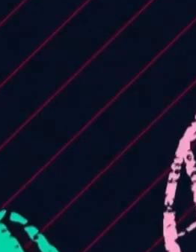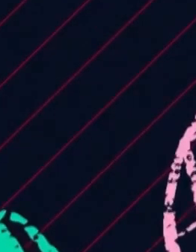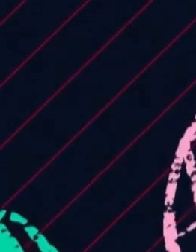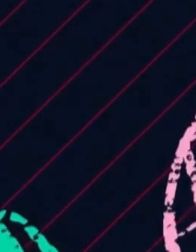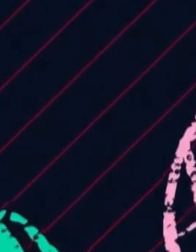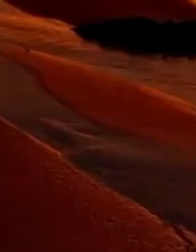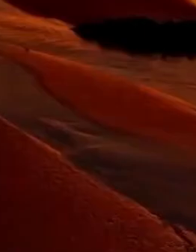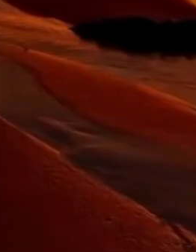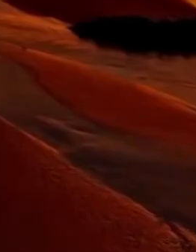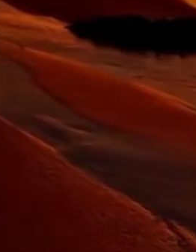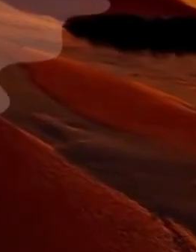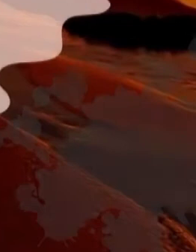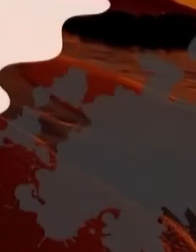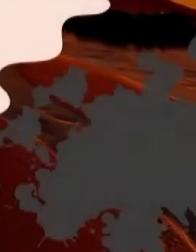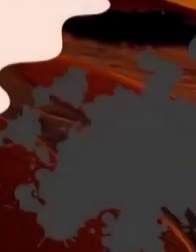cukup cukup